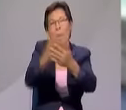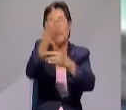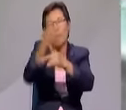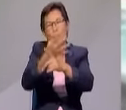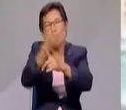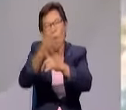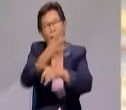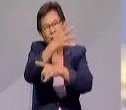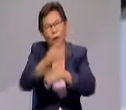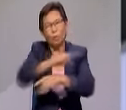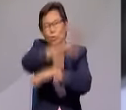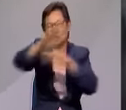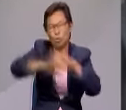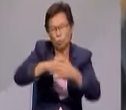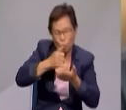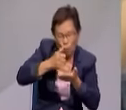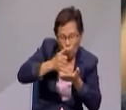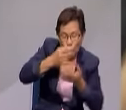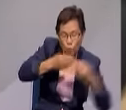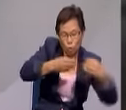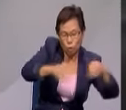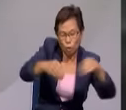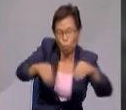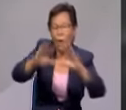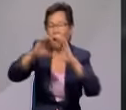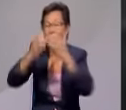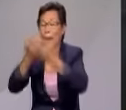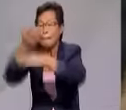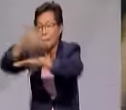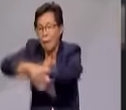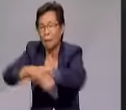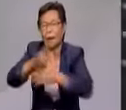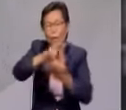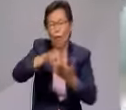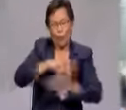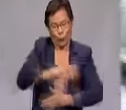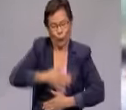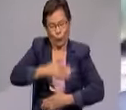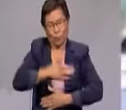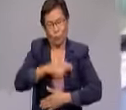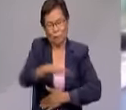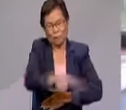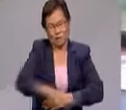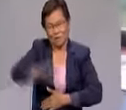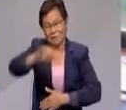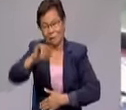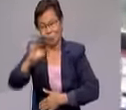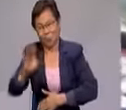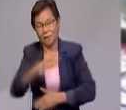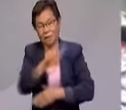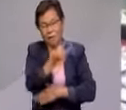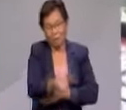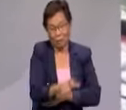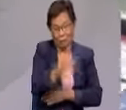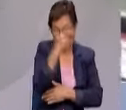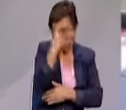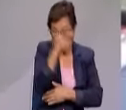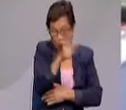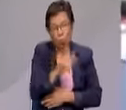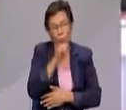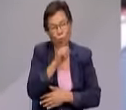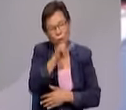bulan dan kesemua dadah untuk pasaran kelab malam dan pusat hiburan sekitar Johor Bahru. Suspek berusia 31